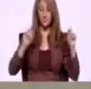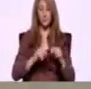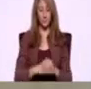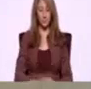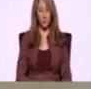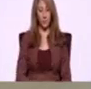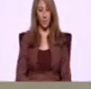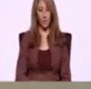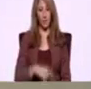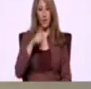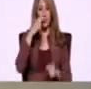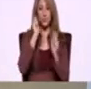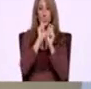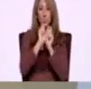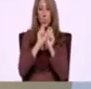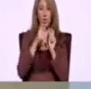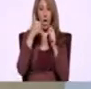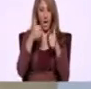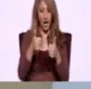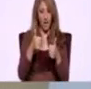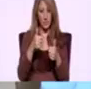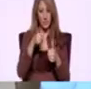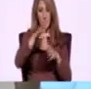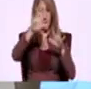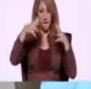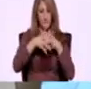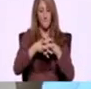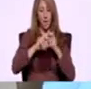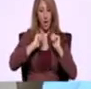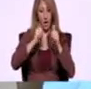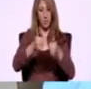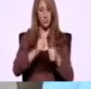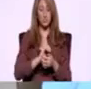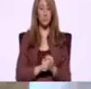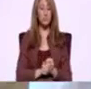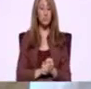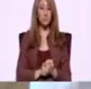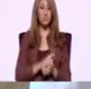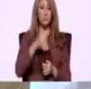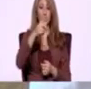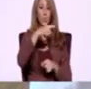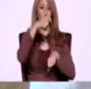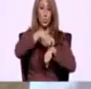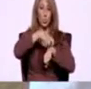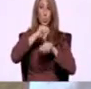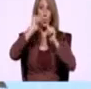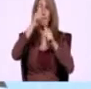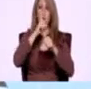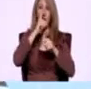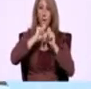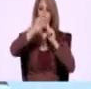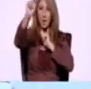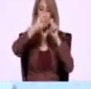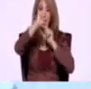أما مؤسسة صناع الخير برئاسة الأستاذ مصطفى زمزم فستساهم بتقديم قوافل طبية للعيون واستقبال